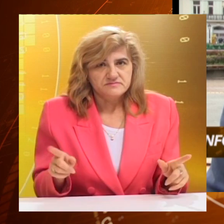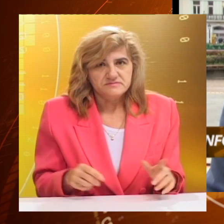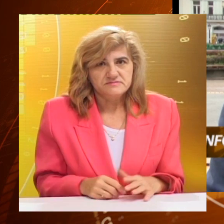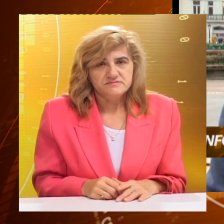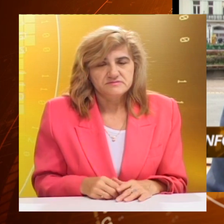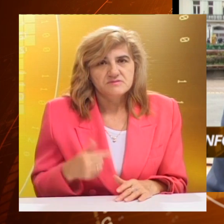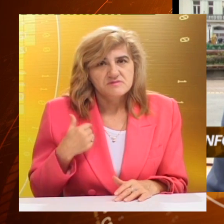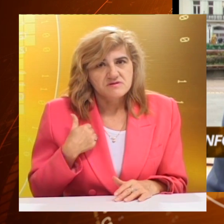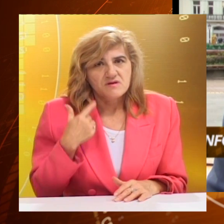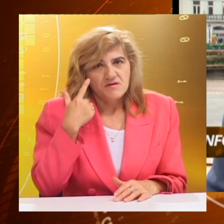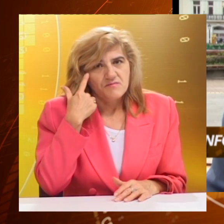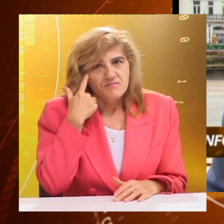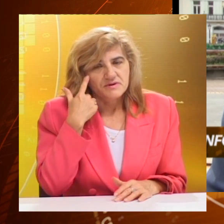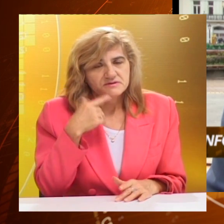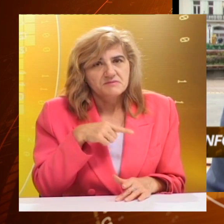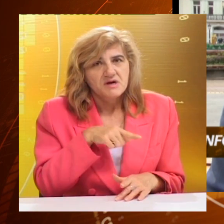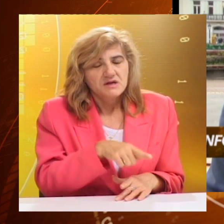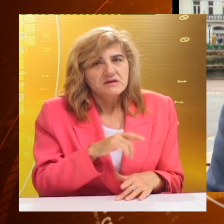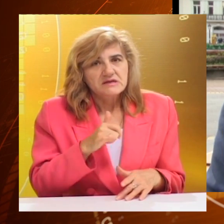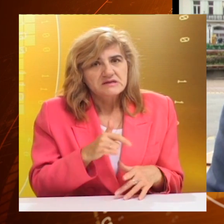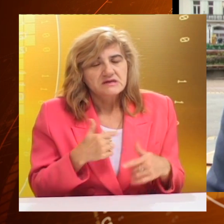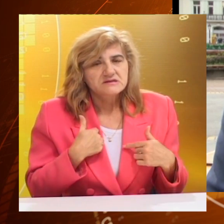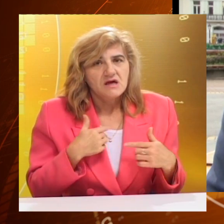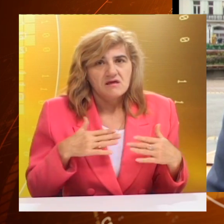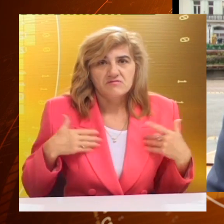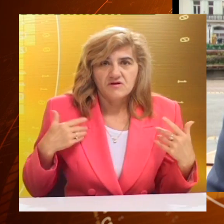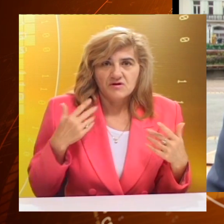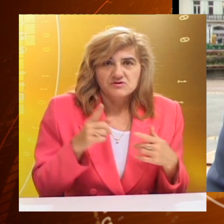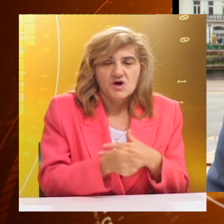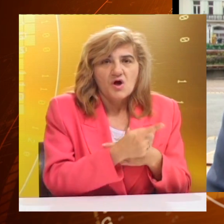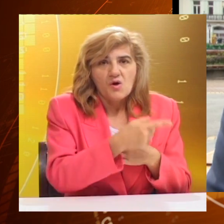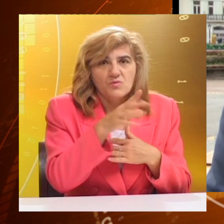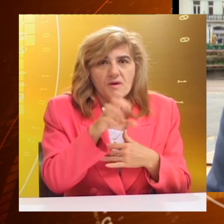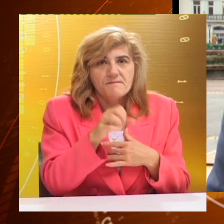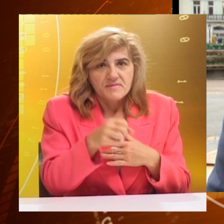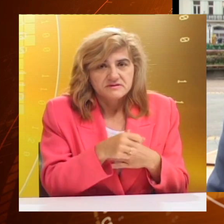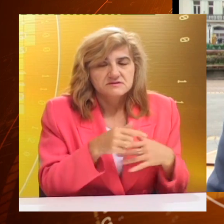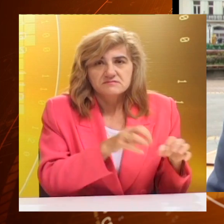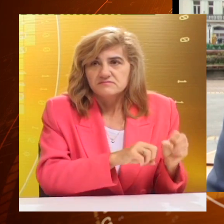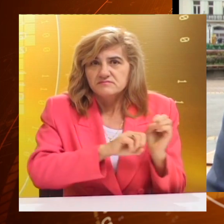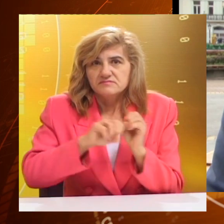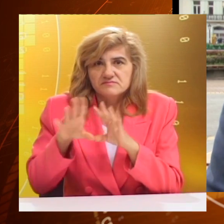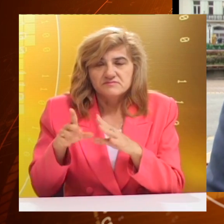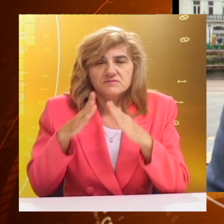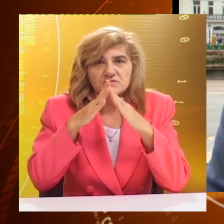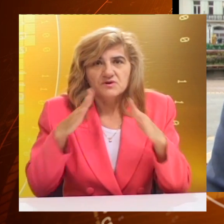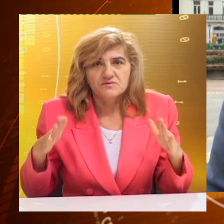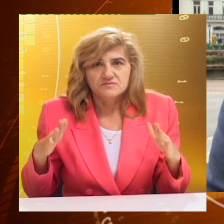reši, sigurno da su ti azili potrebni, jer ima tih lutajućih psa, ali